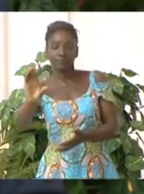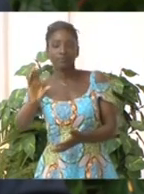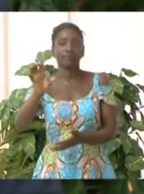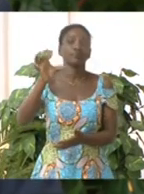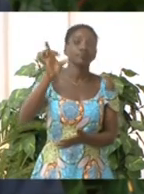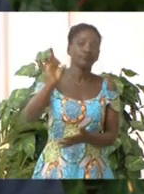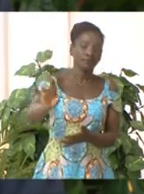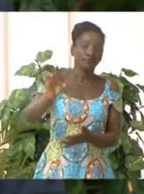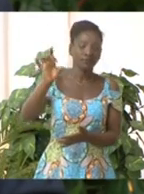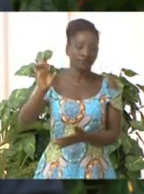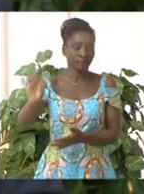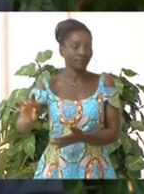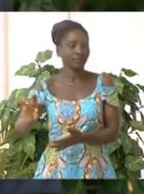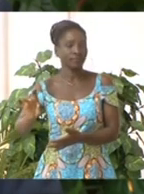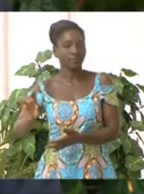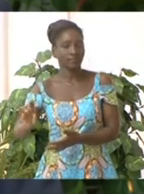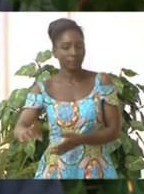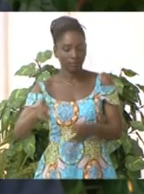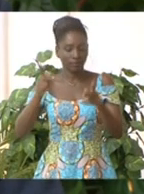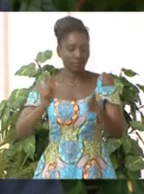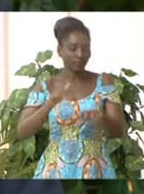Personnel d'astreinte, 189.